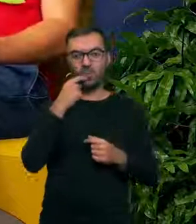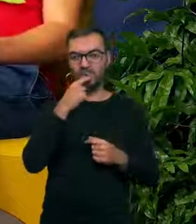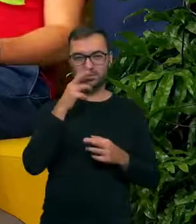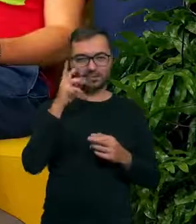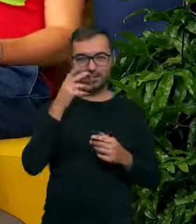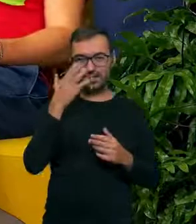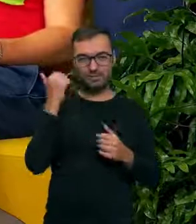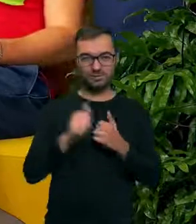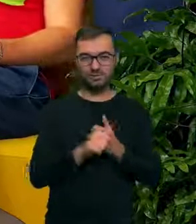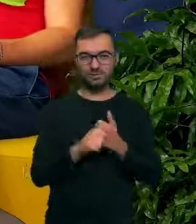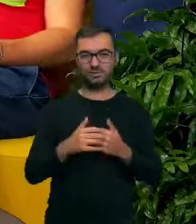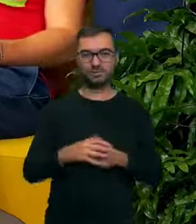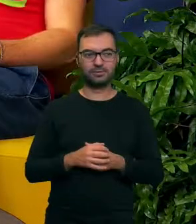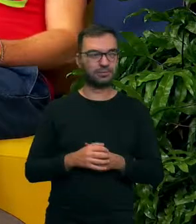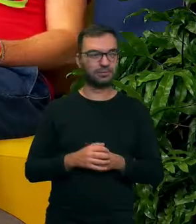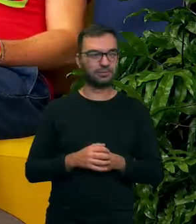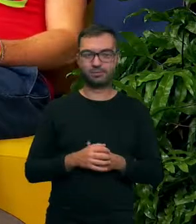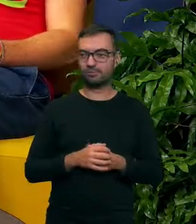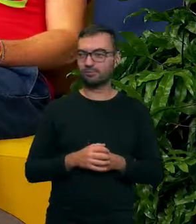Pana Cezarego, więc nie bardzo